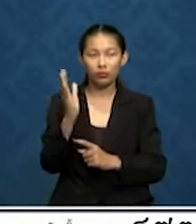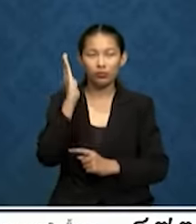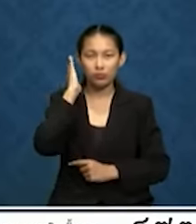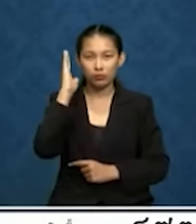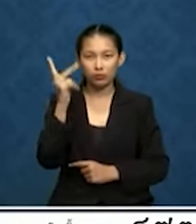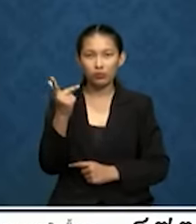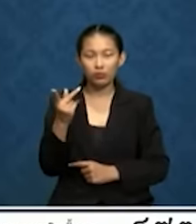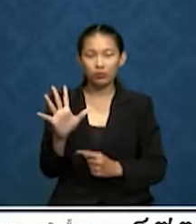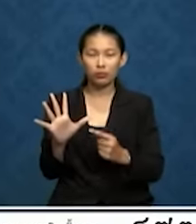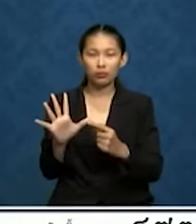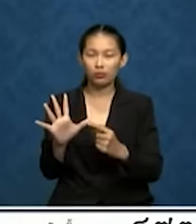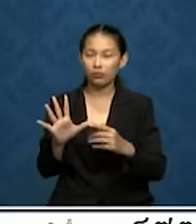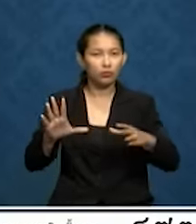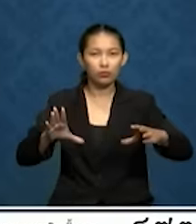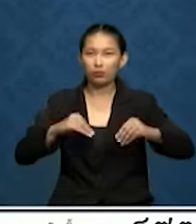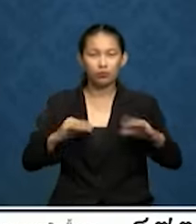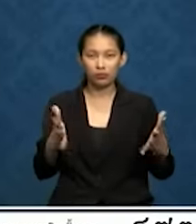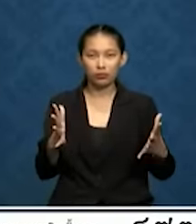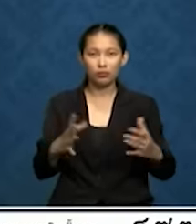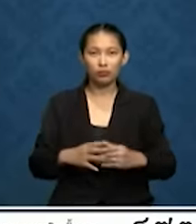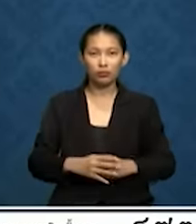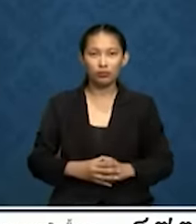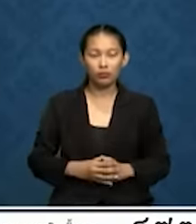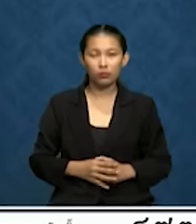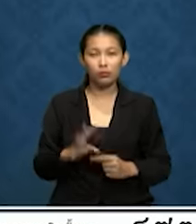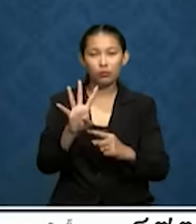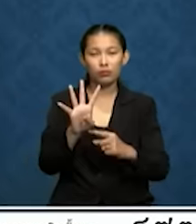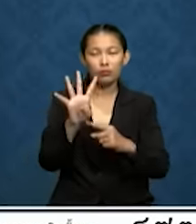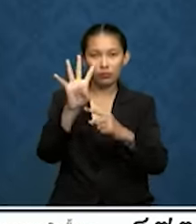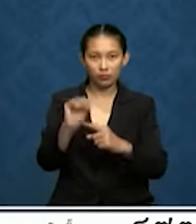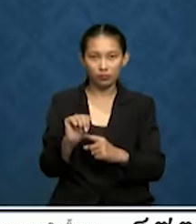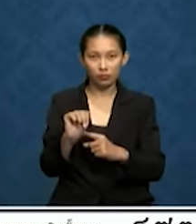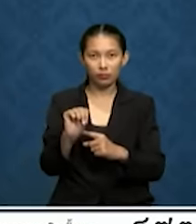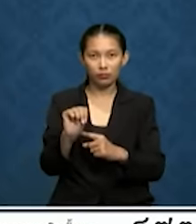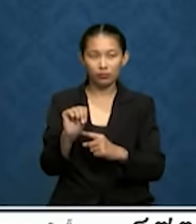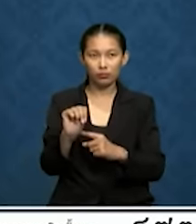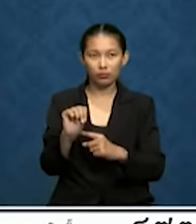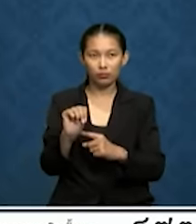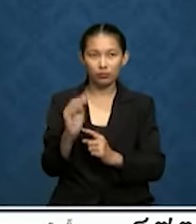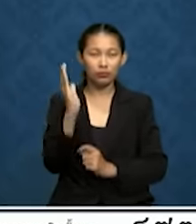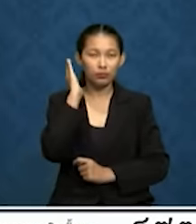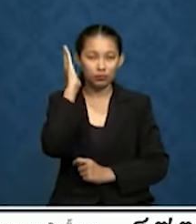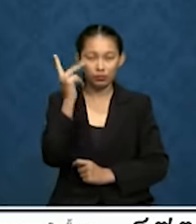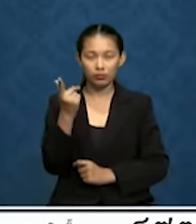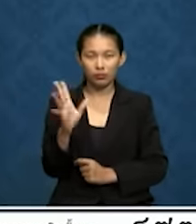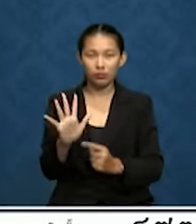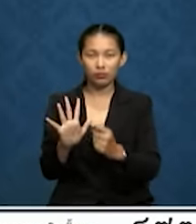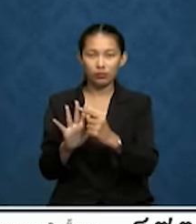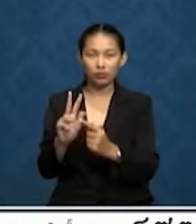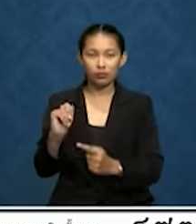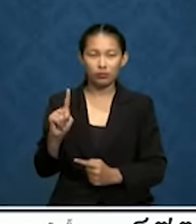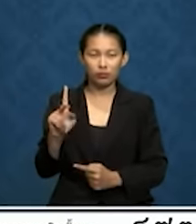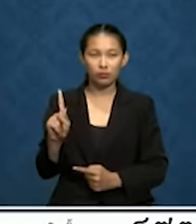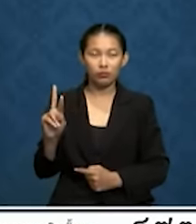ทพาคำ ไม่เห็นชอบครับ 40นายคุณากรมั่นนที